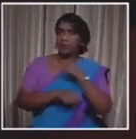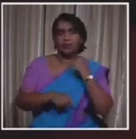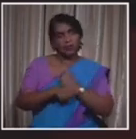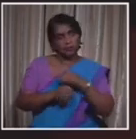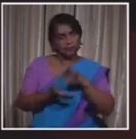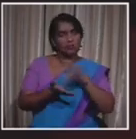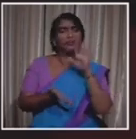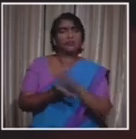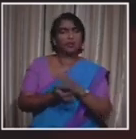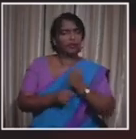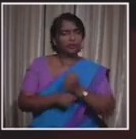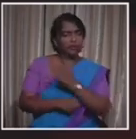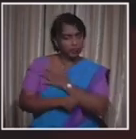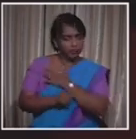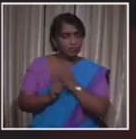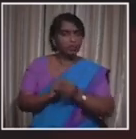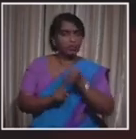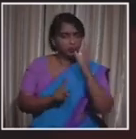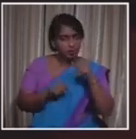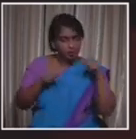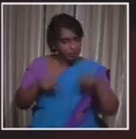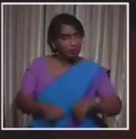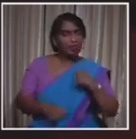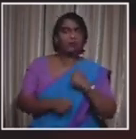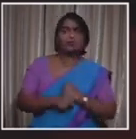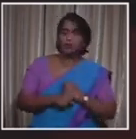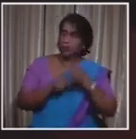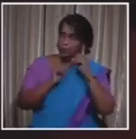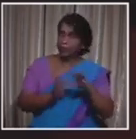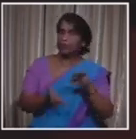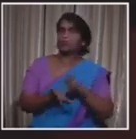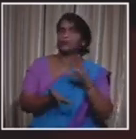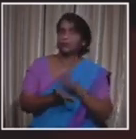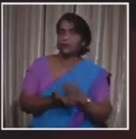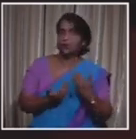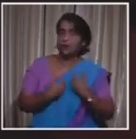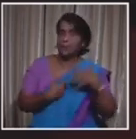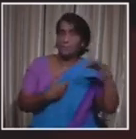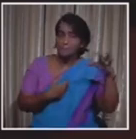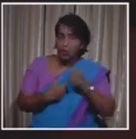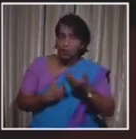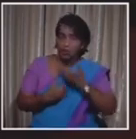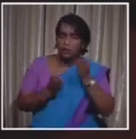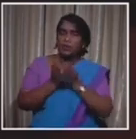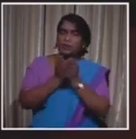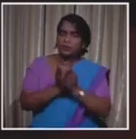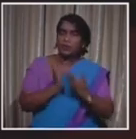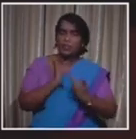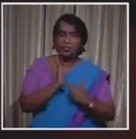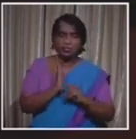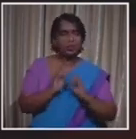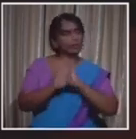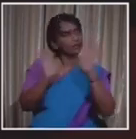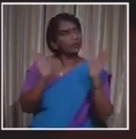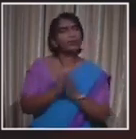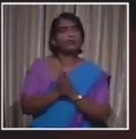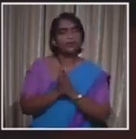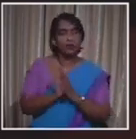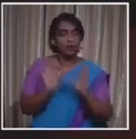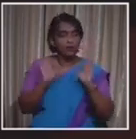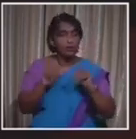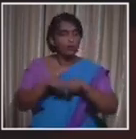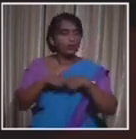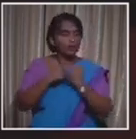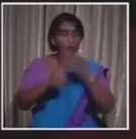තීන්දුව තිබුණා ගෝඨාභය රාජපක්ෂ ජනාධිපතිතුමා, මේ රජයේ තීන්දුව තියෙනවා අපිට භාවිතා කරන්න පුළුවන් සම්පත් තාක්ෂණික වශයෙන් ඒ සුදුසු